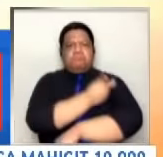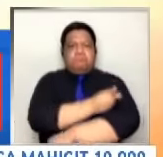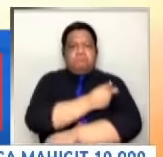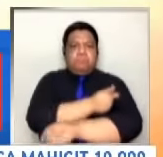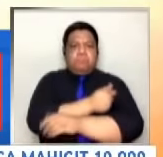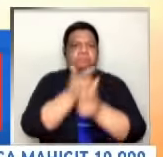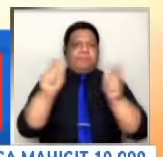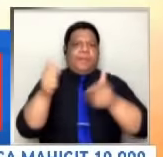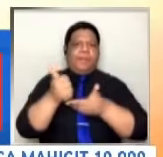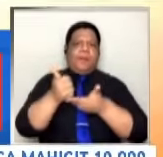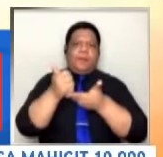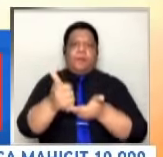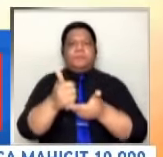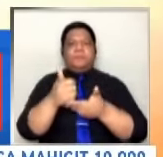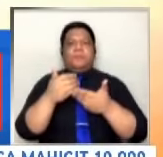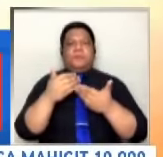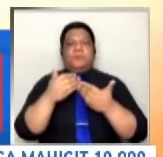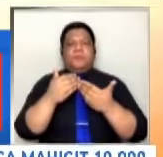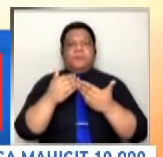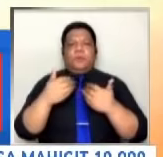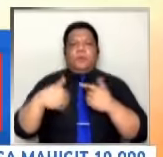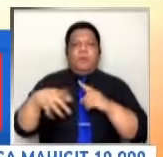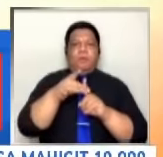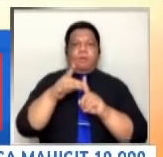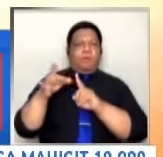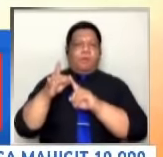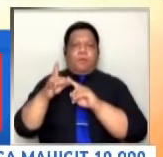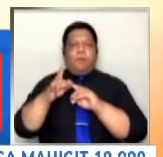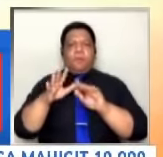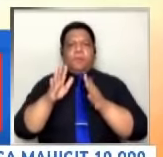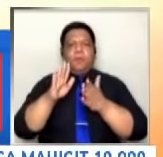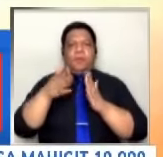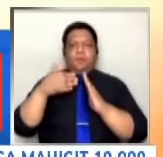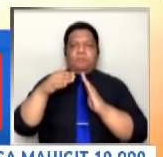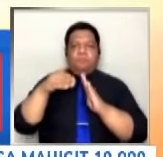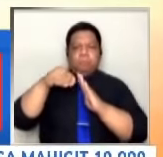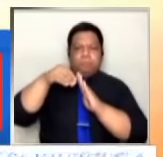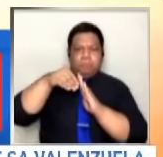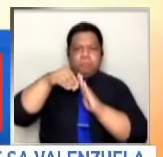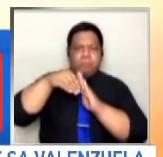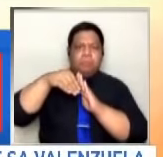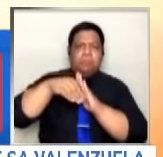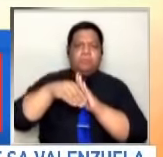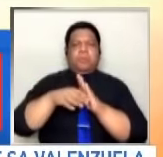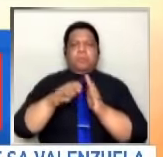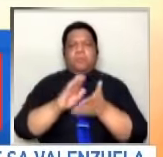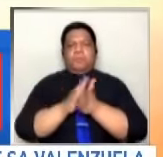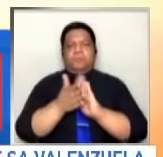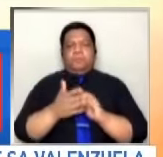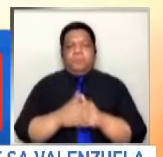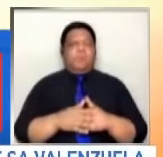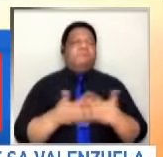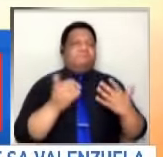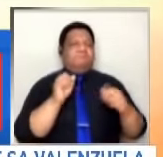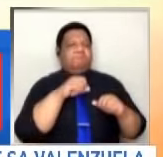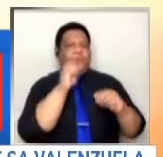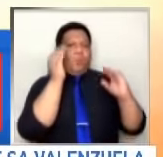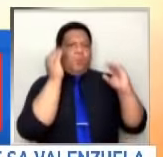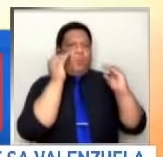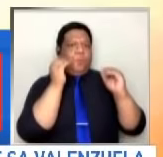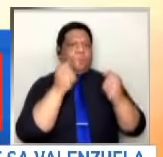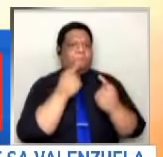At least maging stable yung number of cases natin or may tulong pang bumaba yung number of cases natin. Sana nga ho, magawa na natin yan ano,